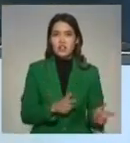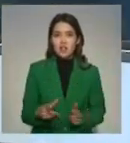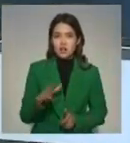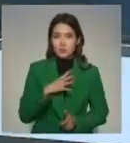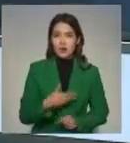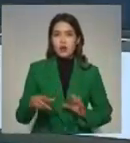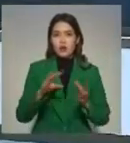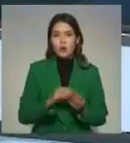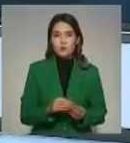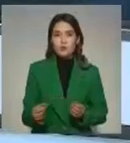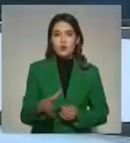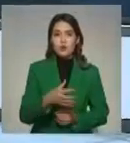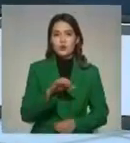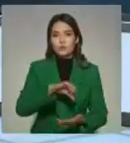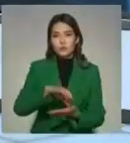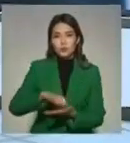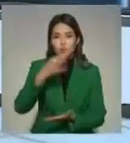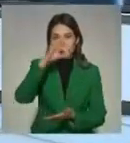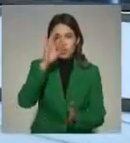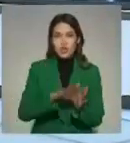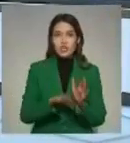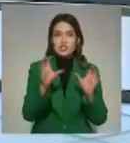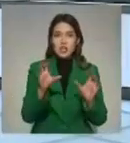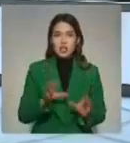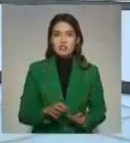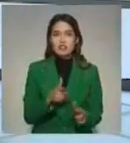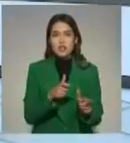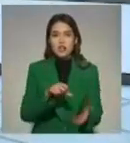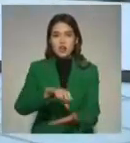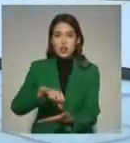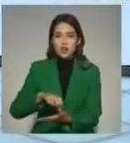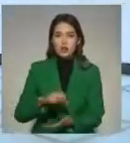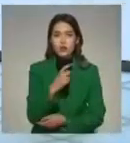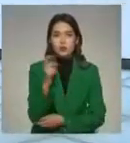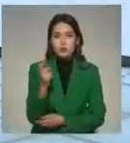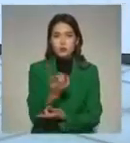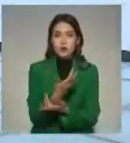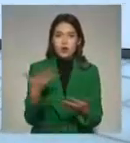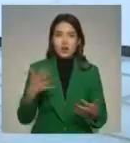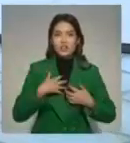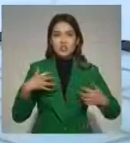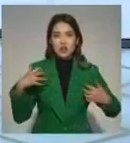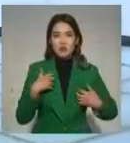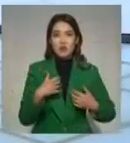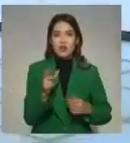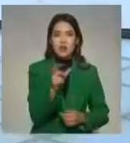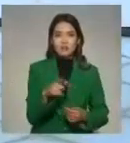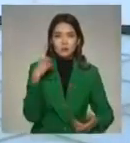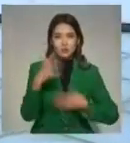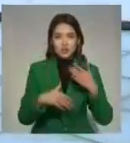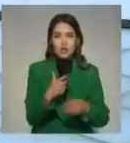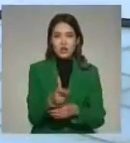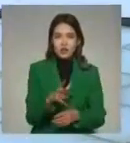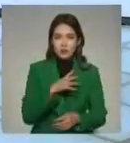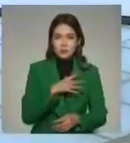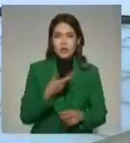ауылының учаскелік полицеймен бірге заңсыз аңшылыққа шыққан орманшы абайсыздан жануарды адаммен шатастырып атып жіберген. Артынша